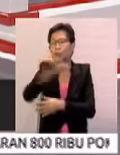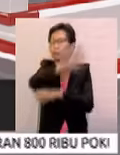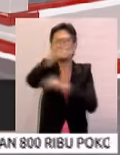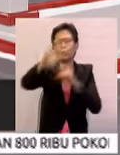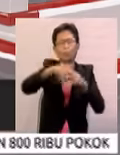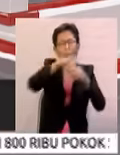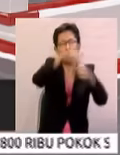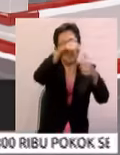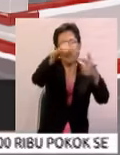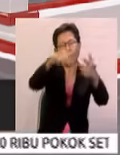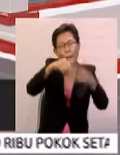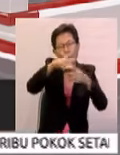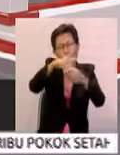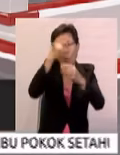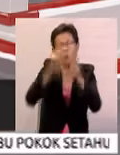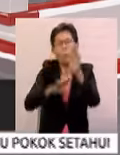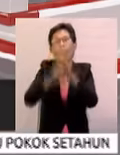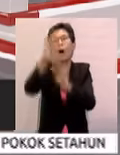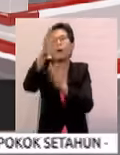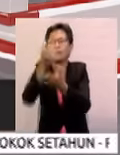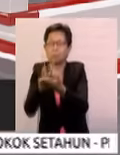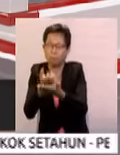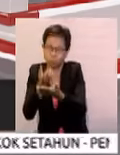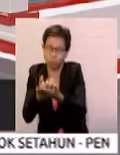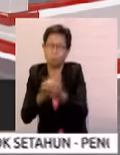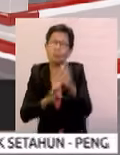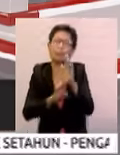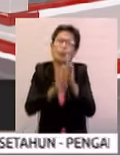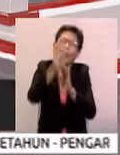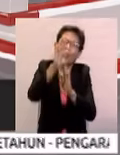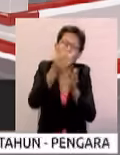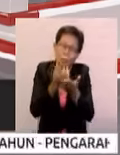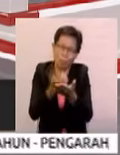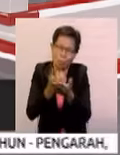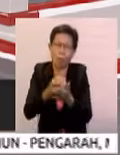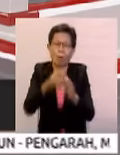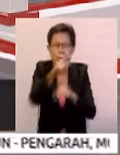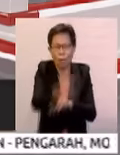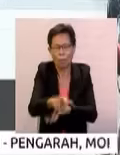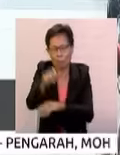itu bagi membangunkan ekonomi penduduk secara menyeluruh.